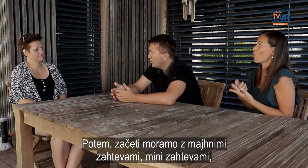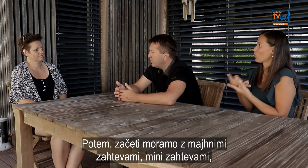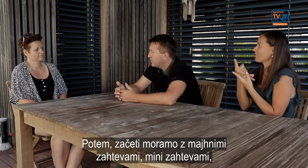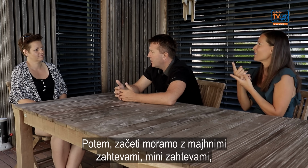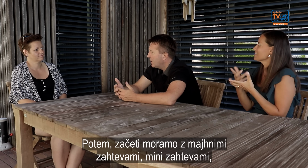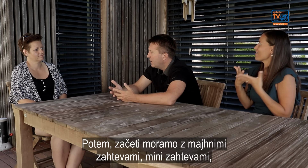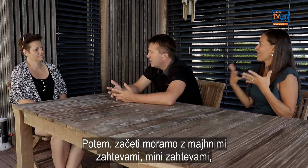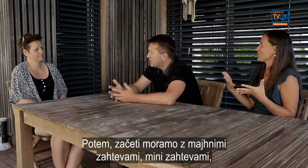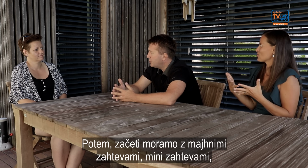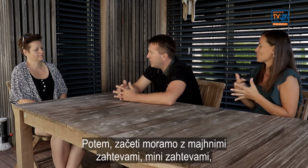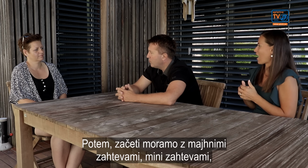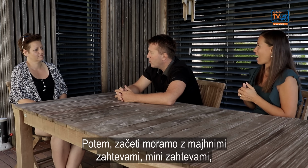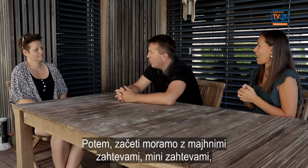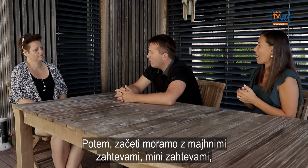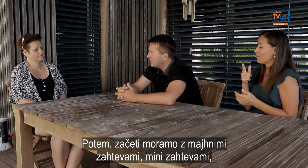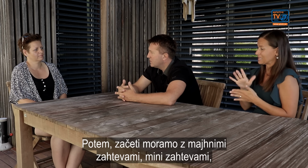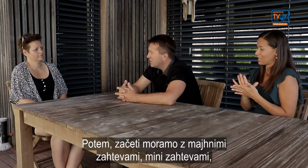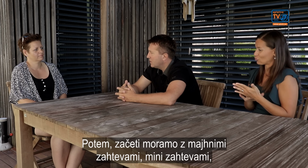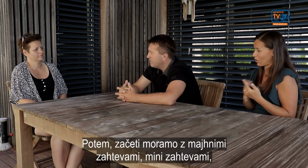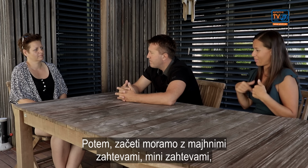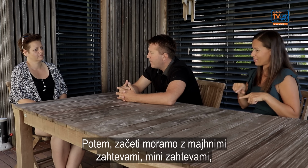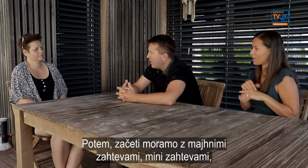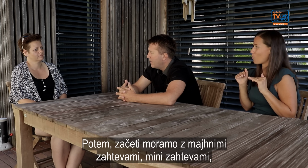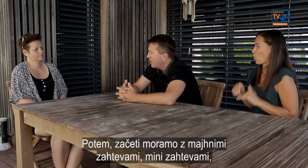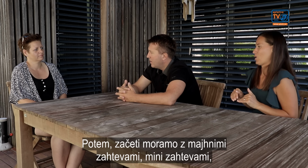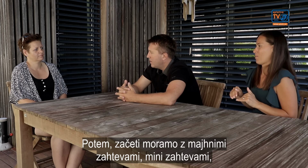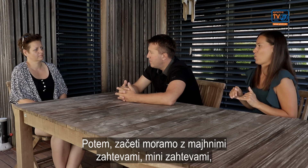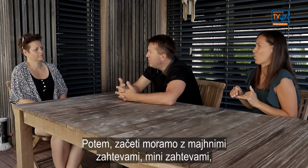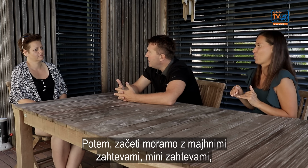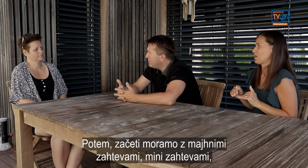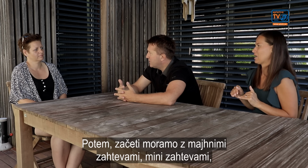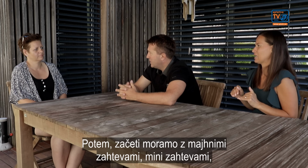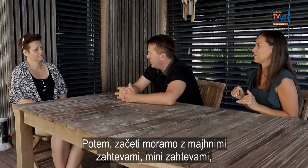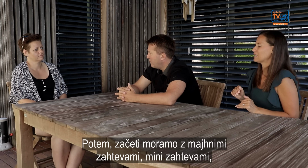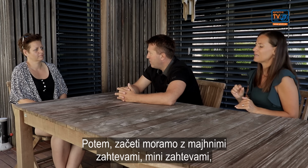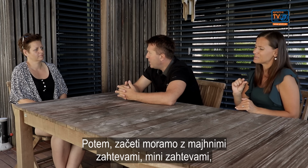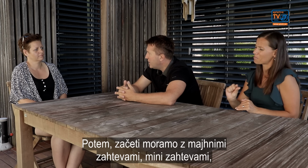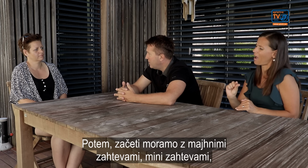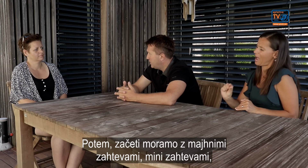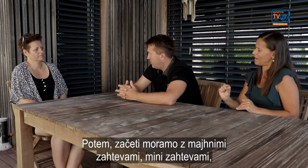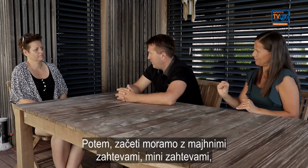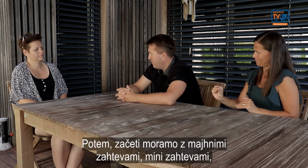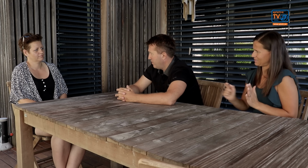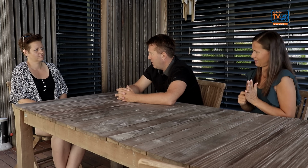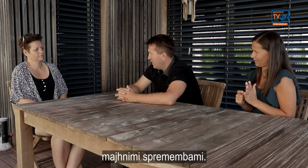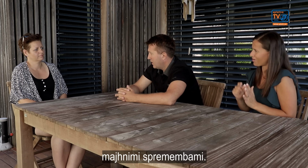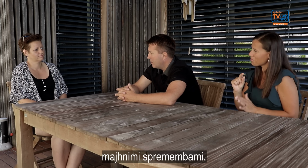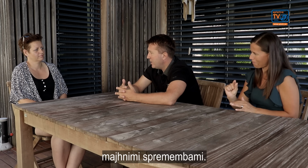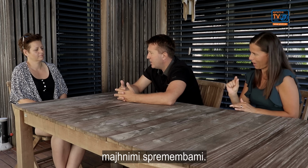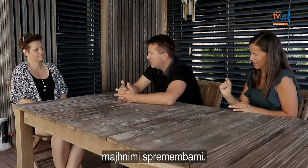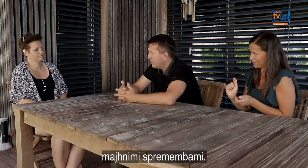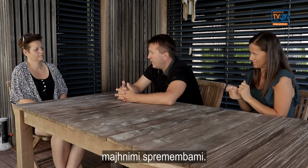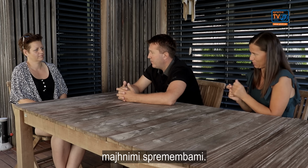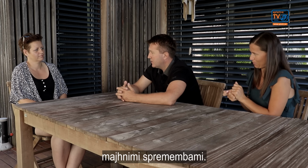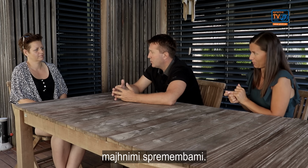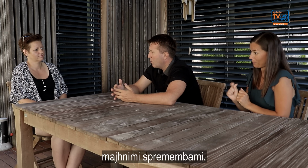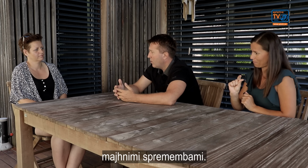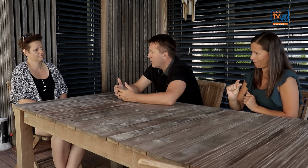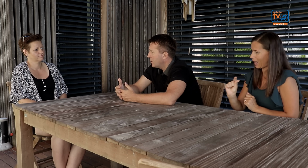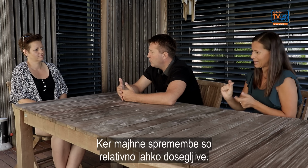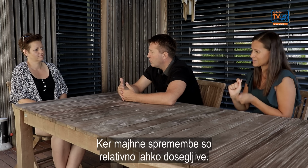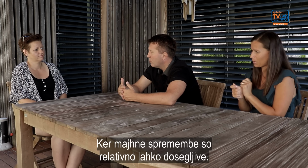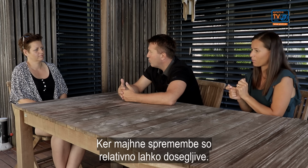večja. Potem seveda začeti moramo z milimi zahtevami, mehnimi spremembami. Ker mehne spremembe